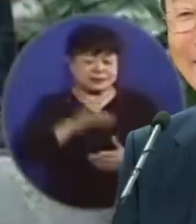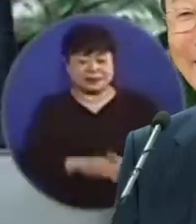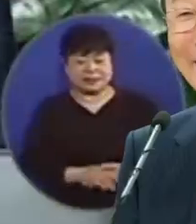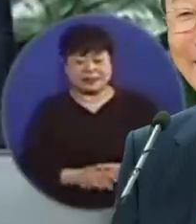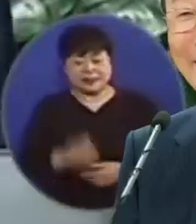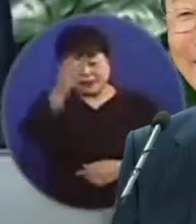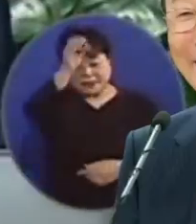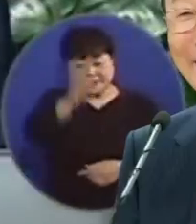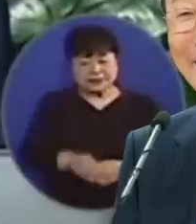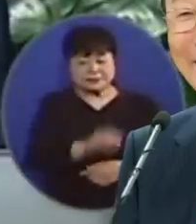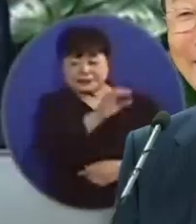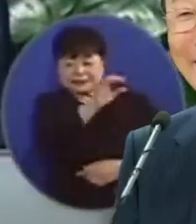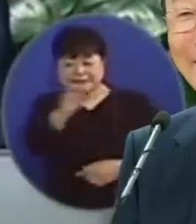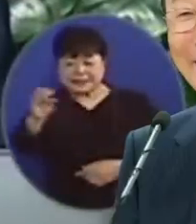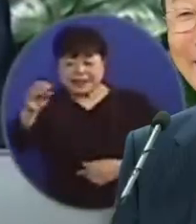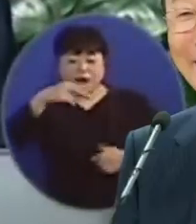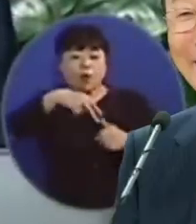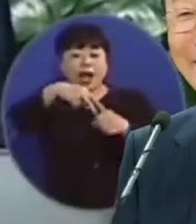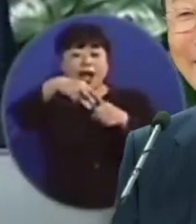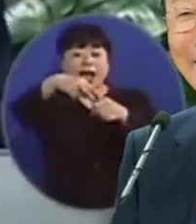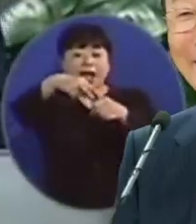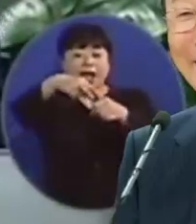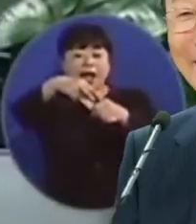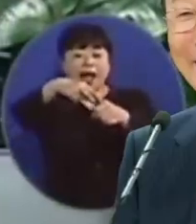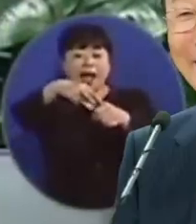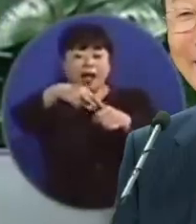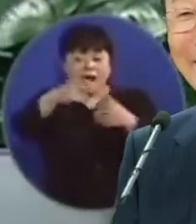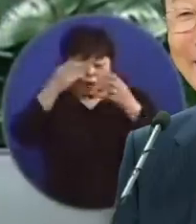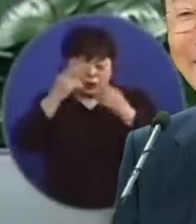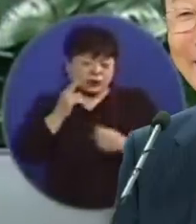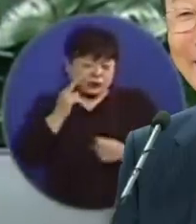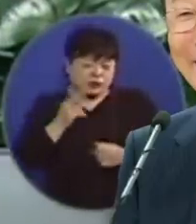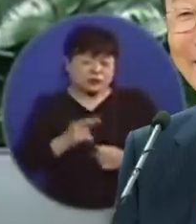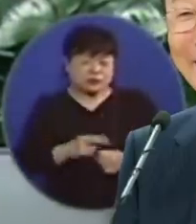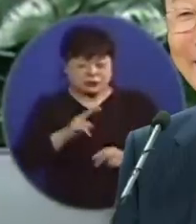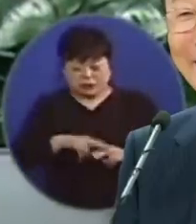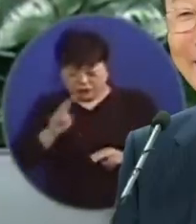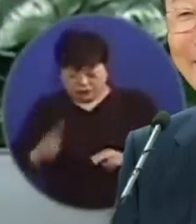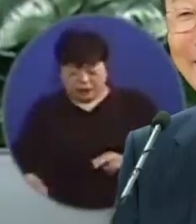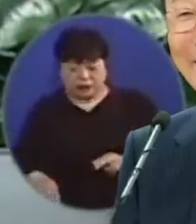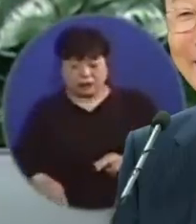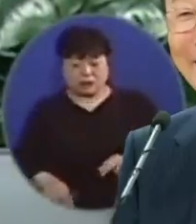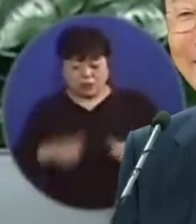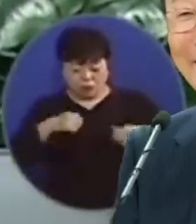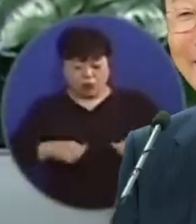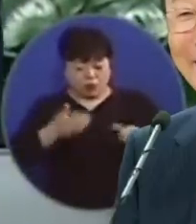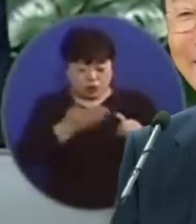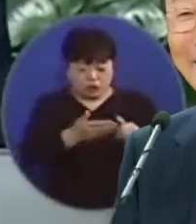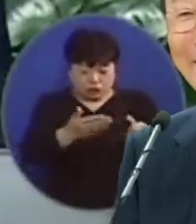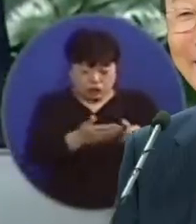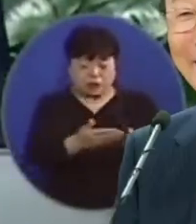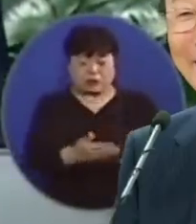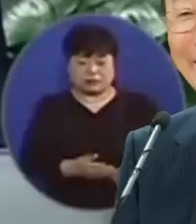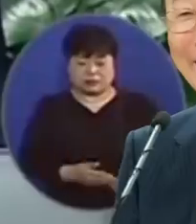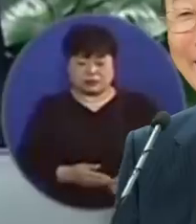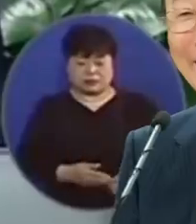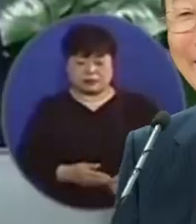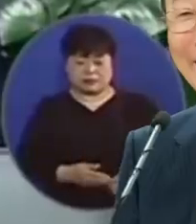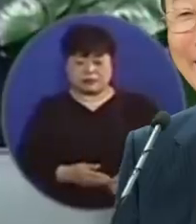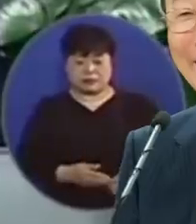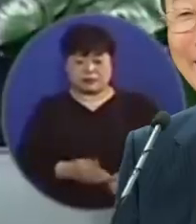십자가에 올라가서 너무 고통스럽기 때문에 손 털어버리고 포기하게 만들려고, 실패하게